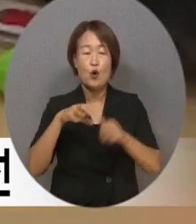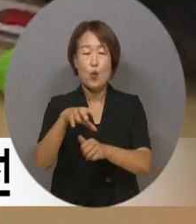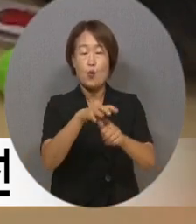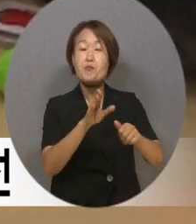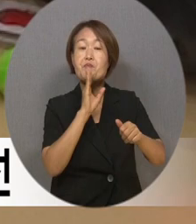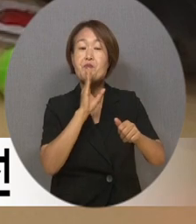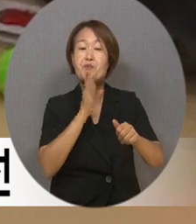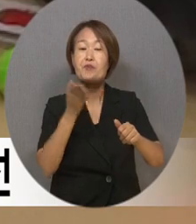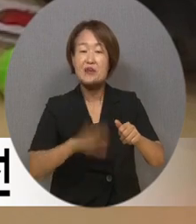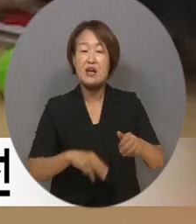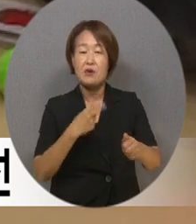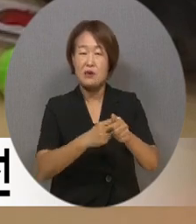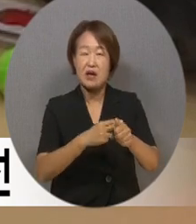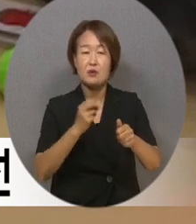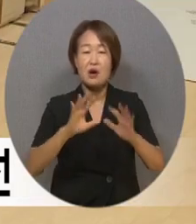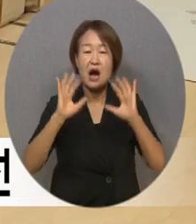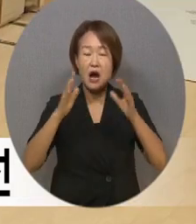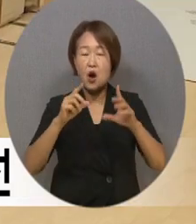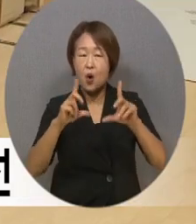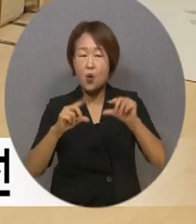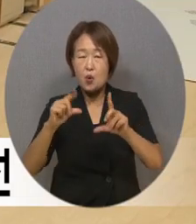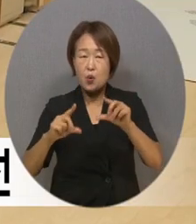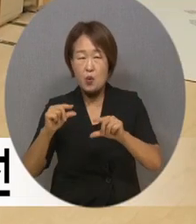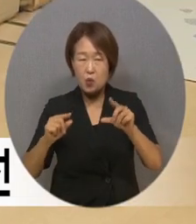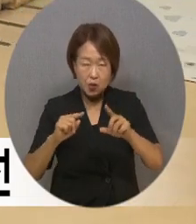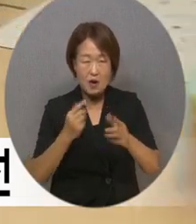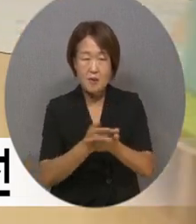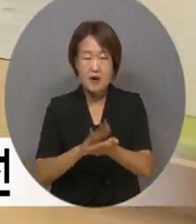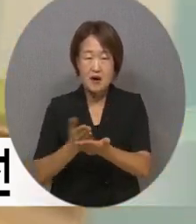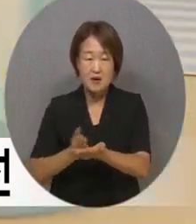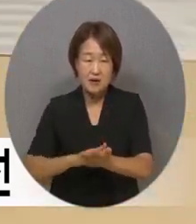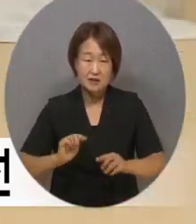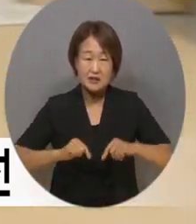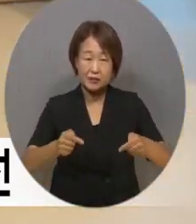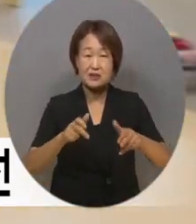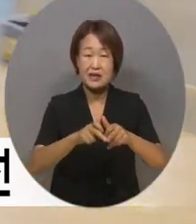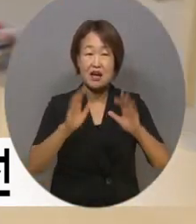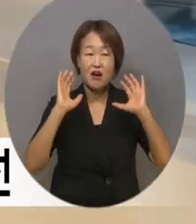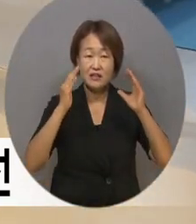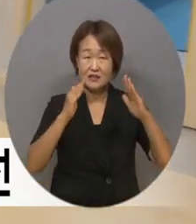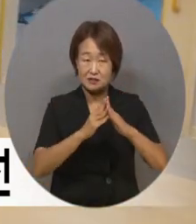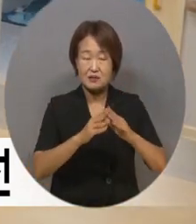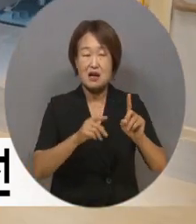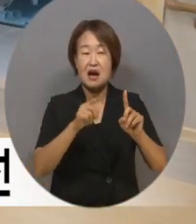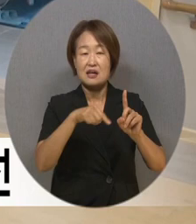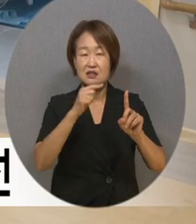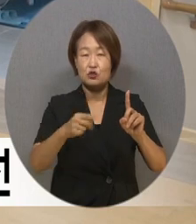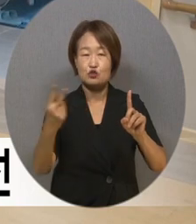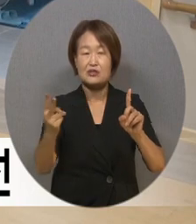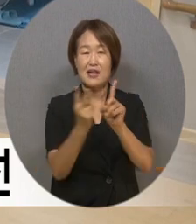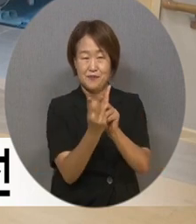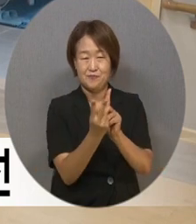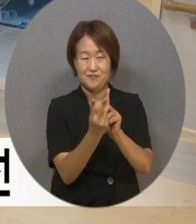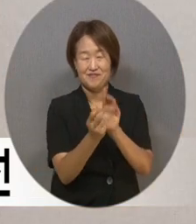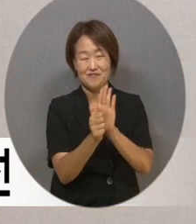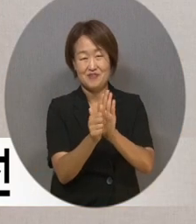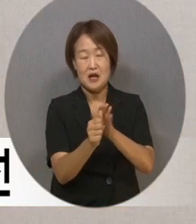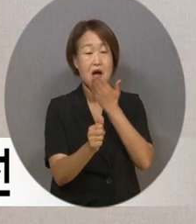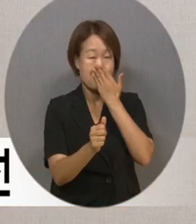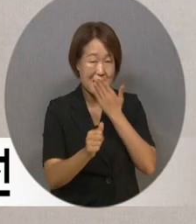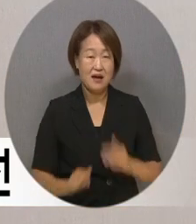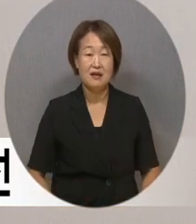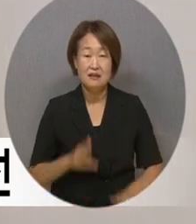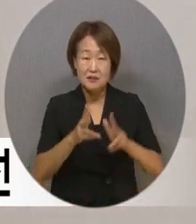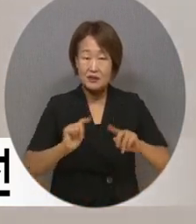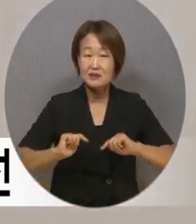돌봐야 했지만 교사대 아동비율 개선사업에 참여한 장애아 어린이집은 한 명당 2명을 돌볼 수 있습니다이